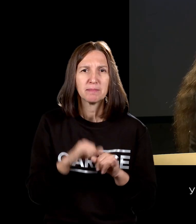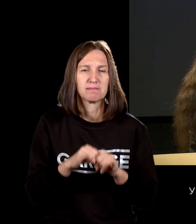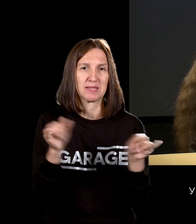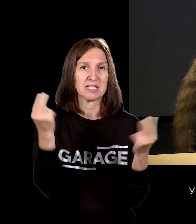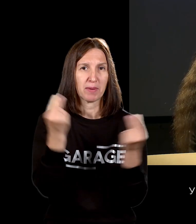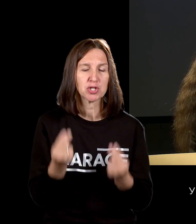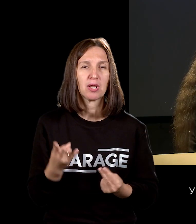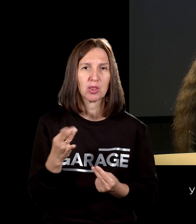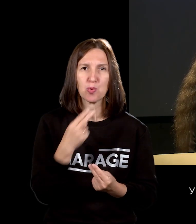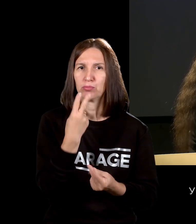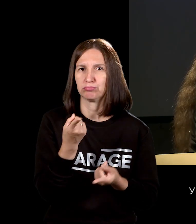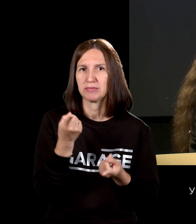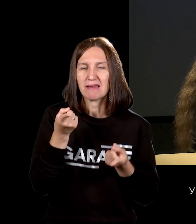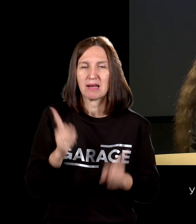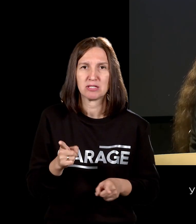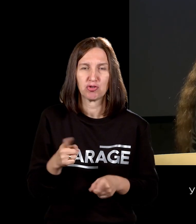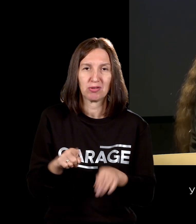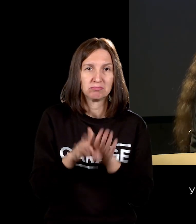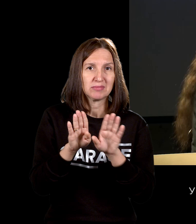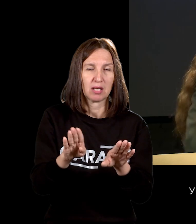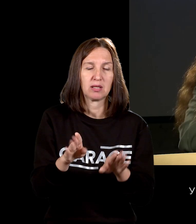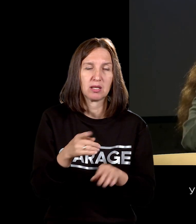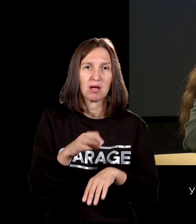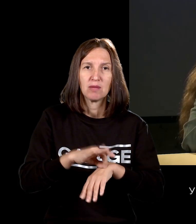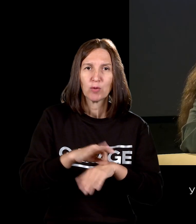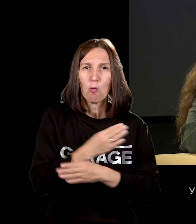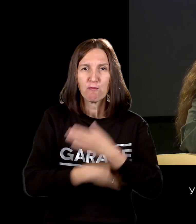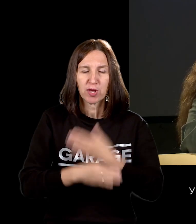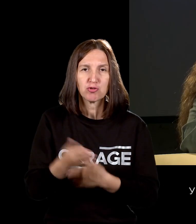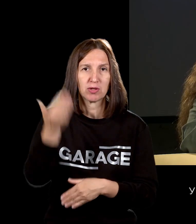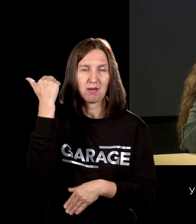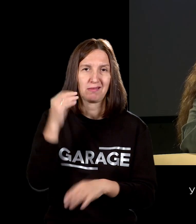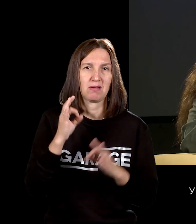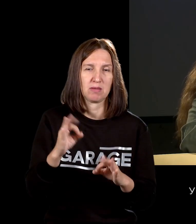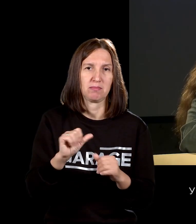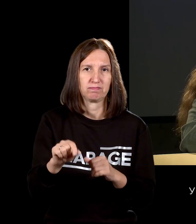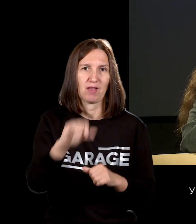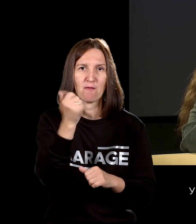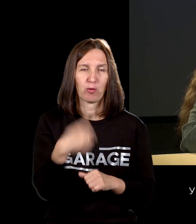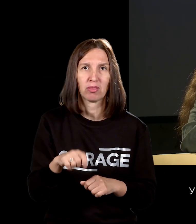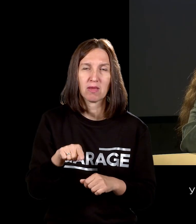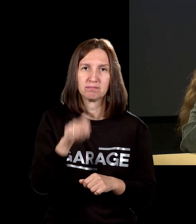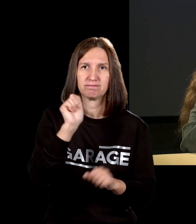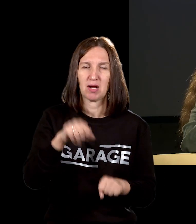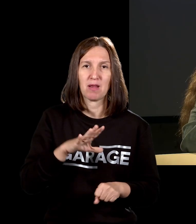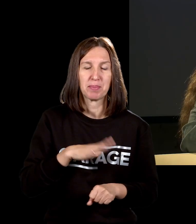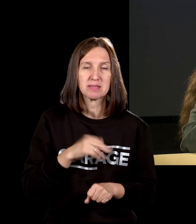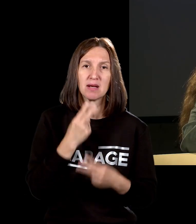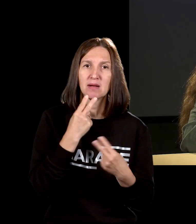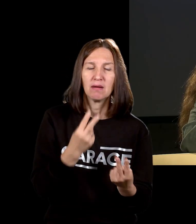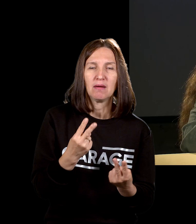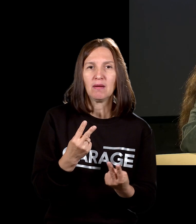манеры, изображенные достаточно реалистически, действительно такие увечья, которые тогда могли быть, не выглядят,